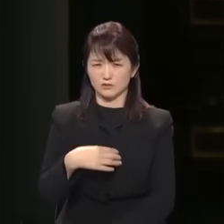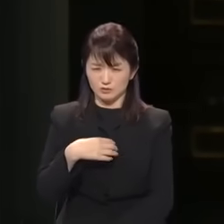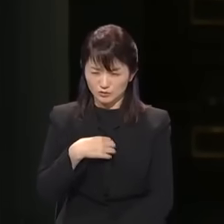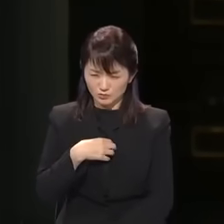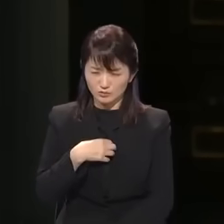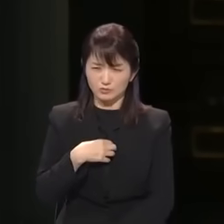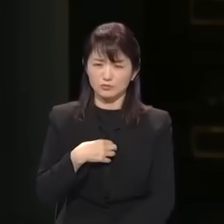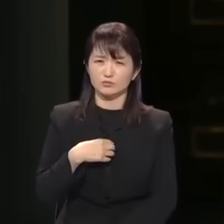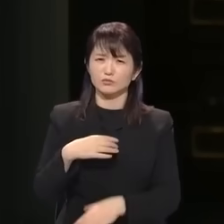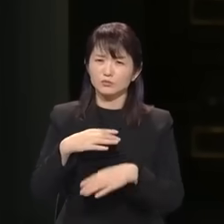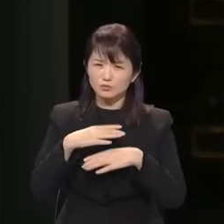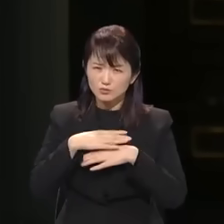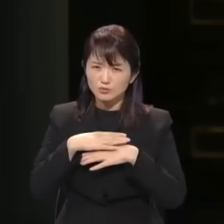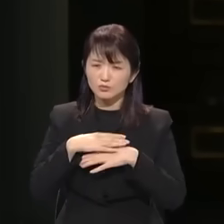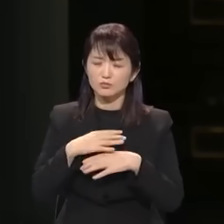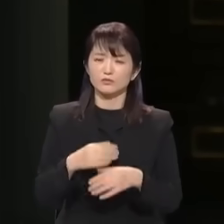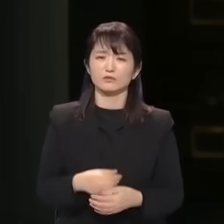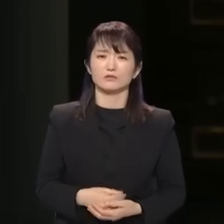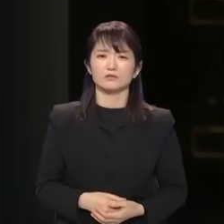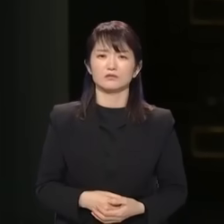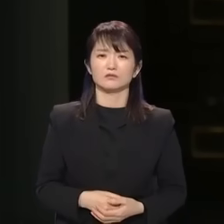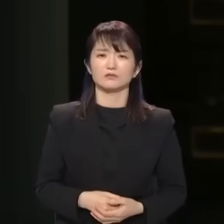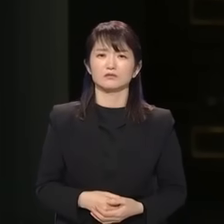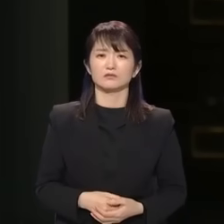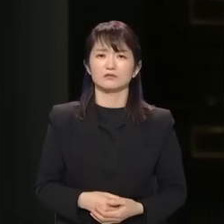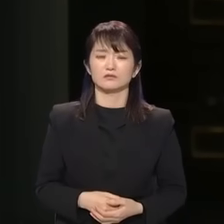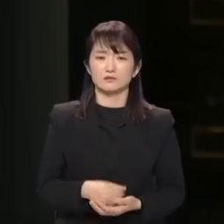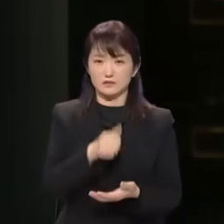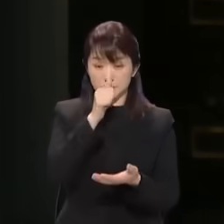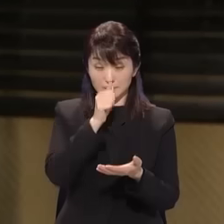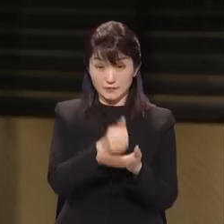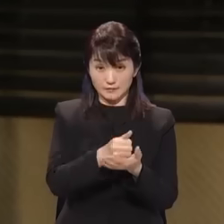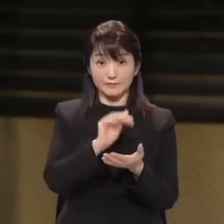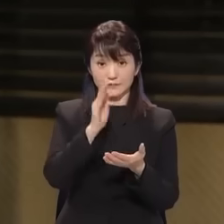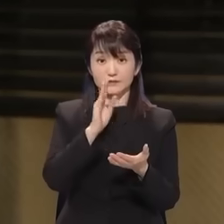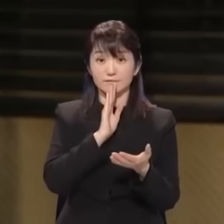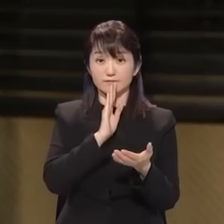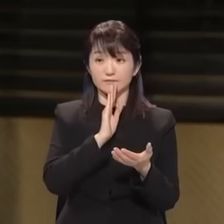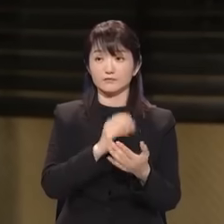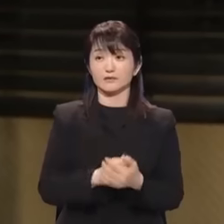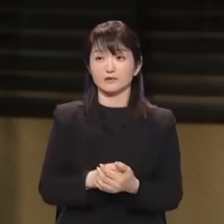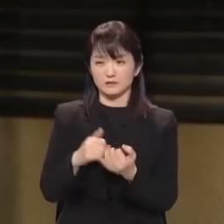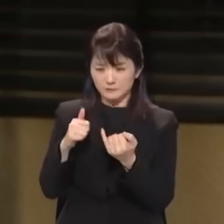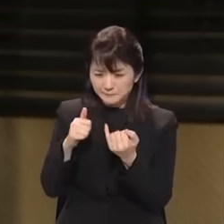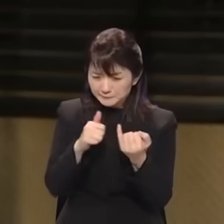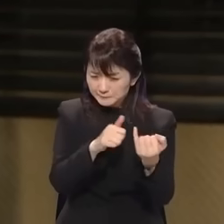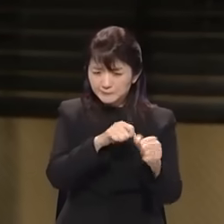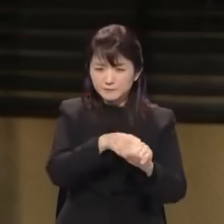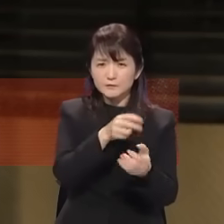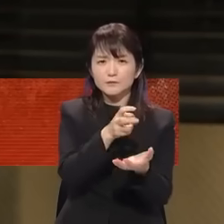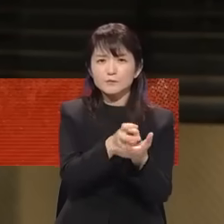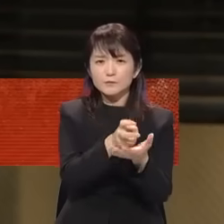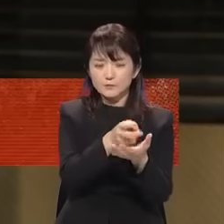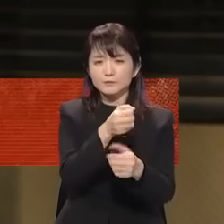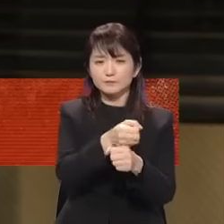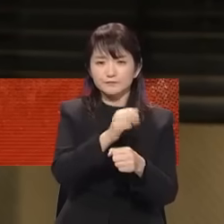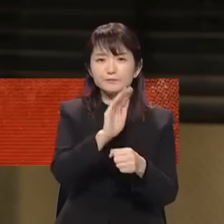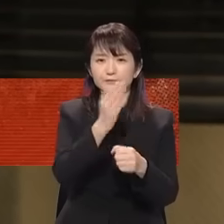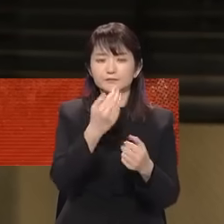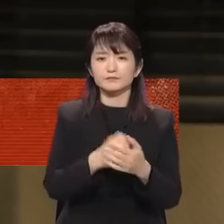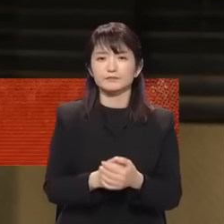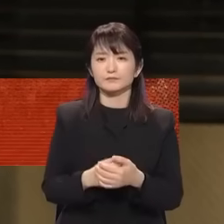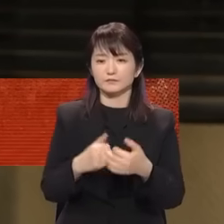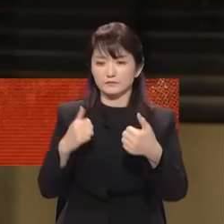어디로 튈지 모른단 말이죠 그죠 이렇게 사실 범죄가 되는게 맞고요 스토킹이란게 스토킹 처벌법이 지금 만들어졌죠